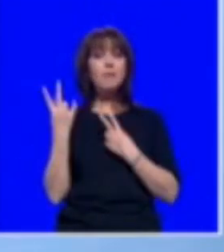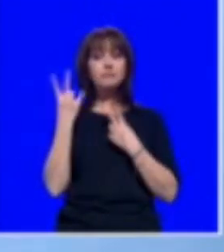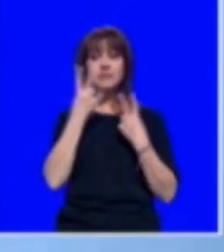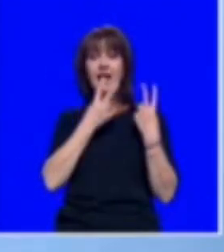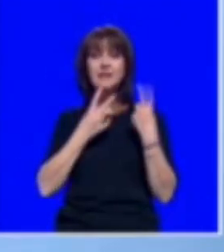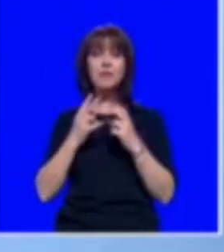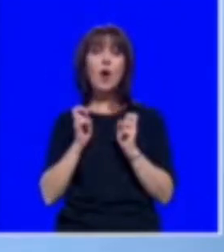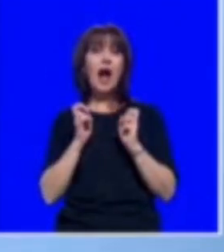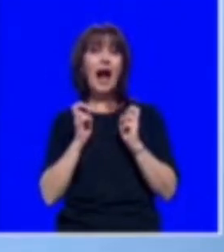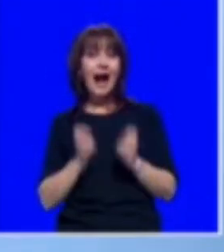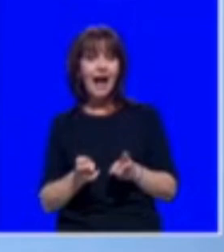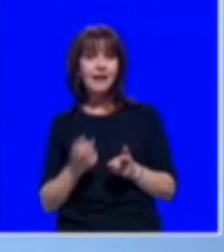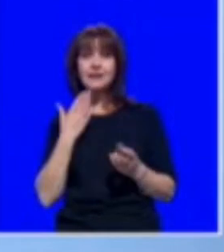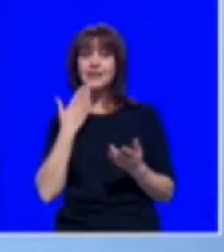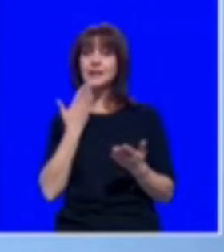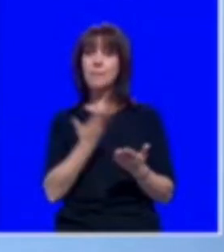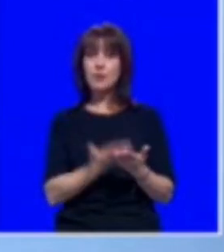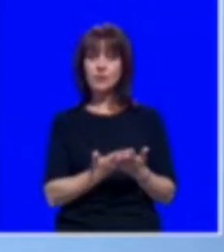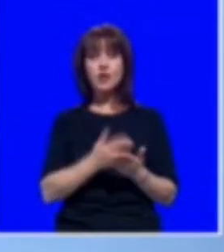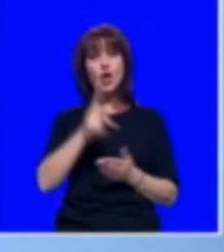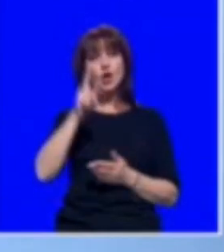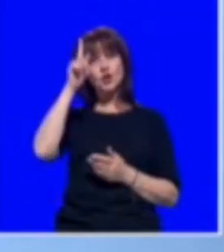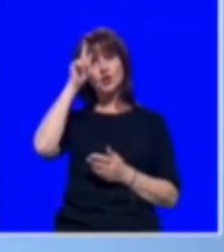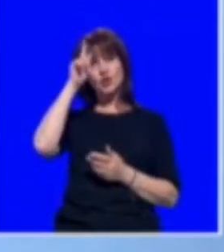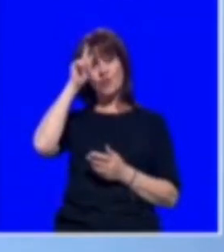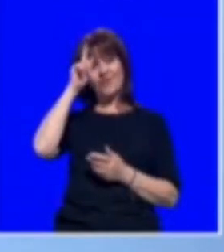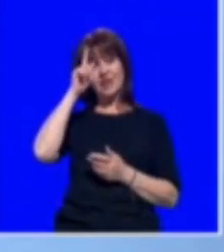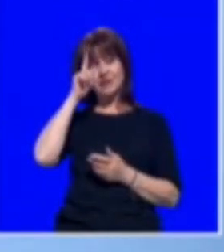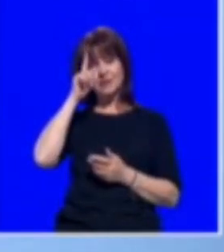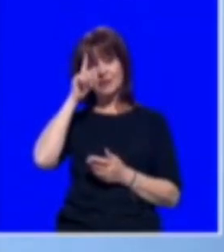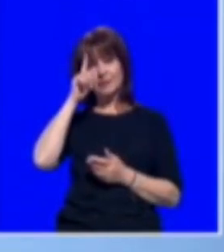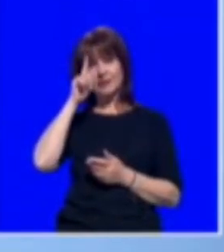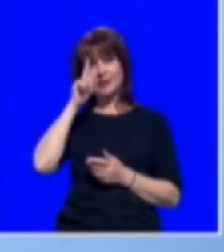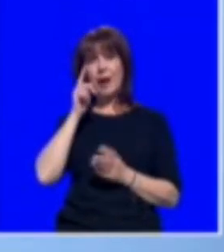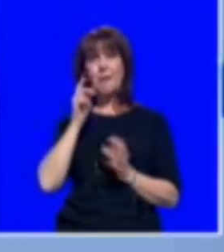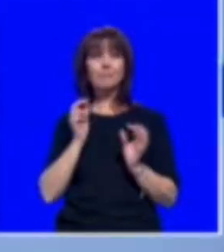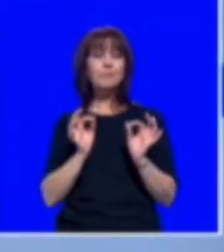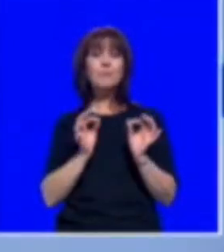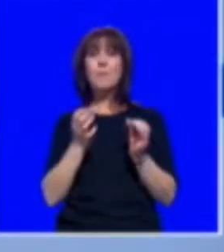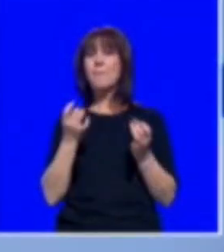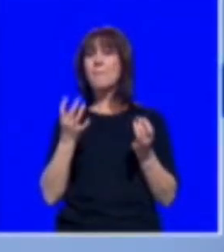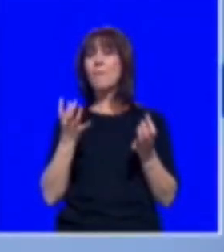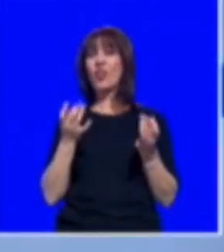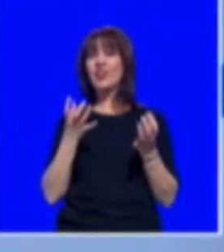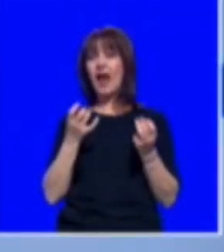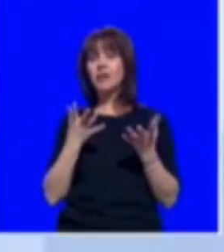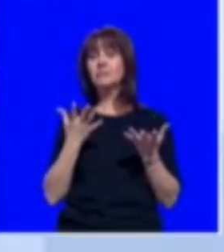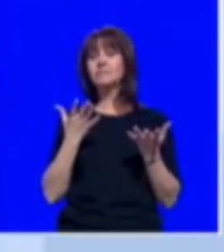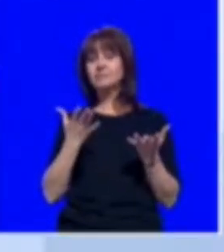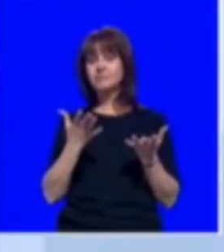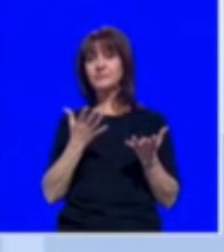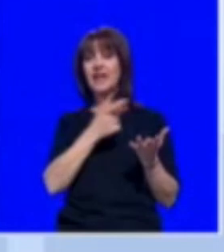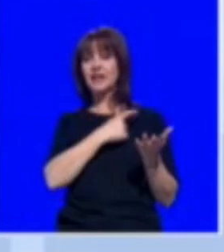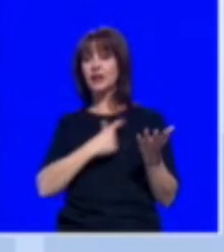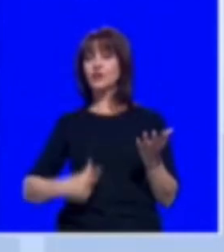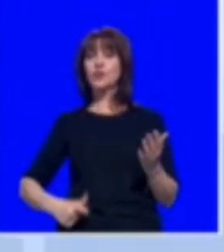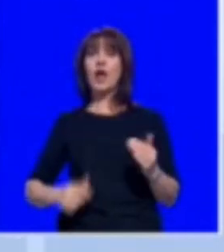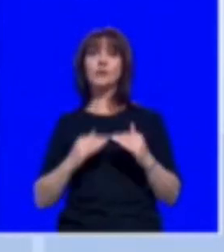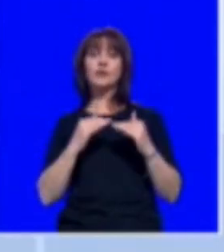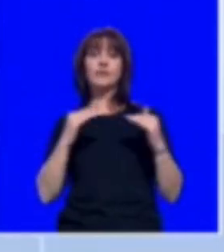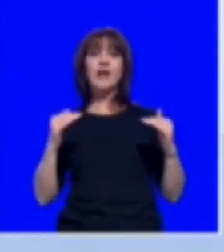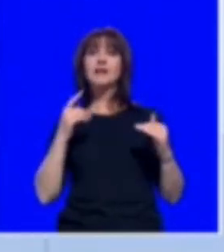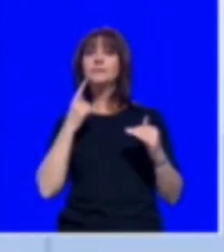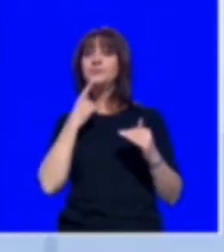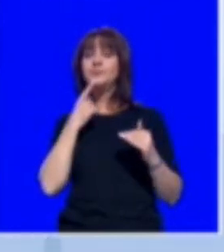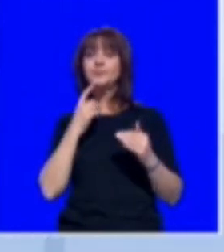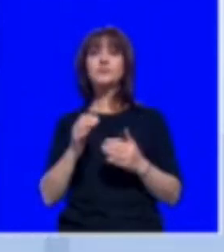разбирателство как да се приложи Софийския модел на национално ниво. Кой е Софийския модел? Софийския модел е на